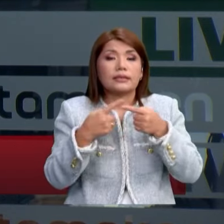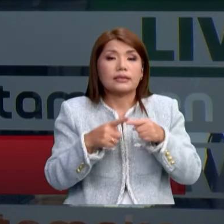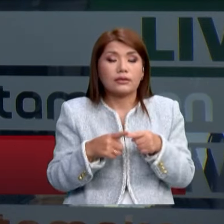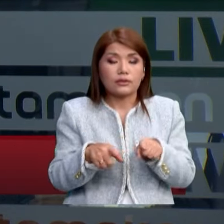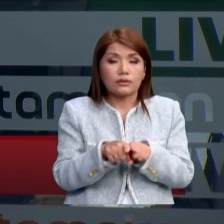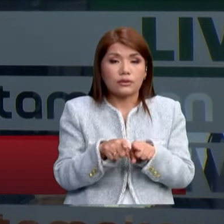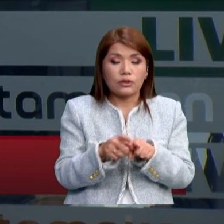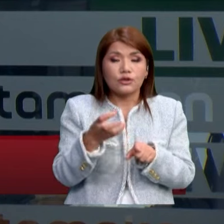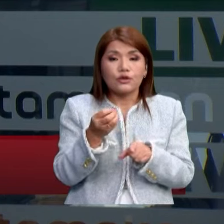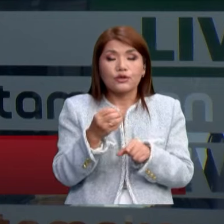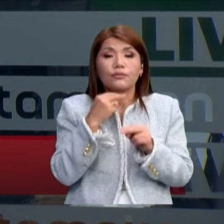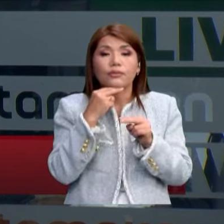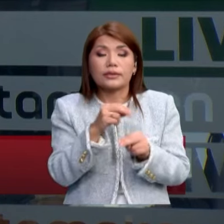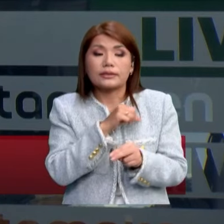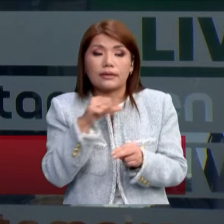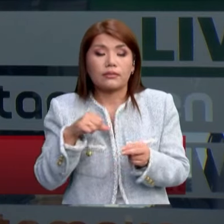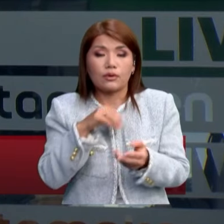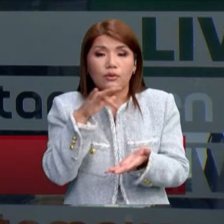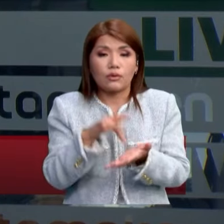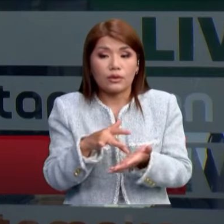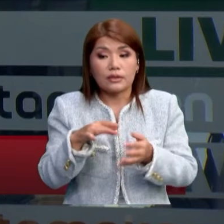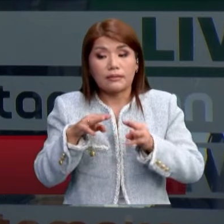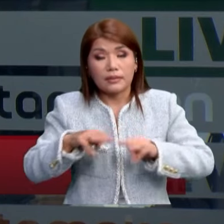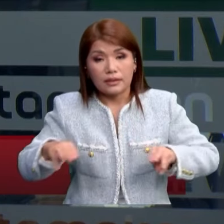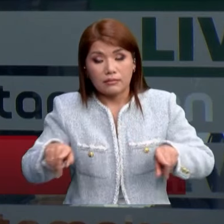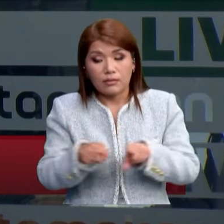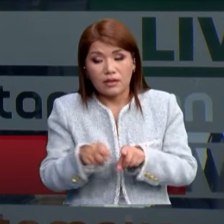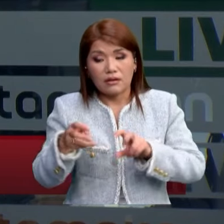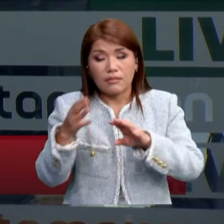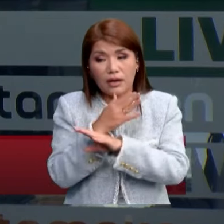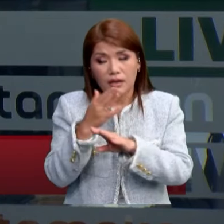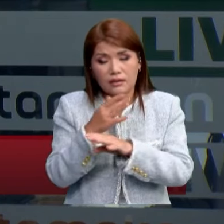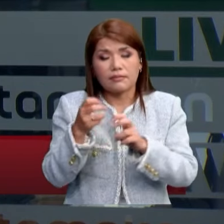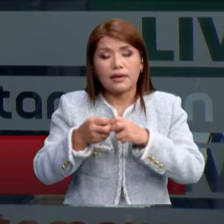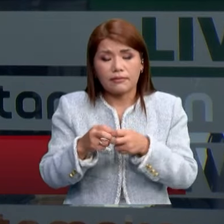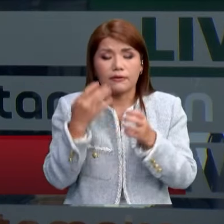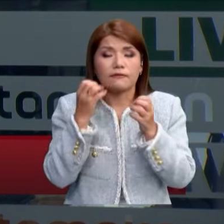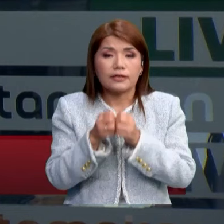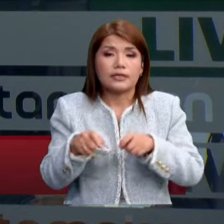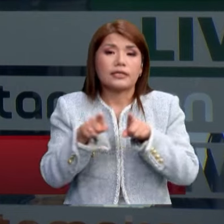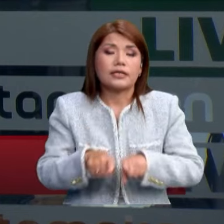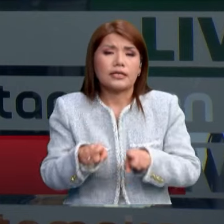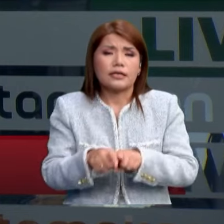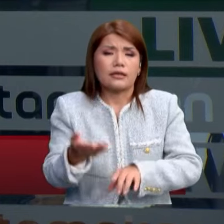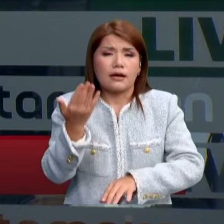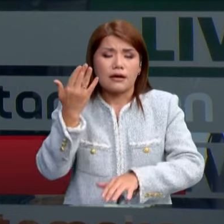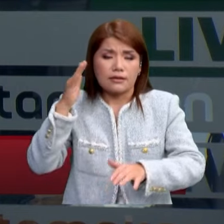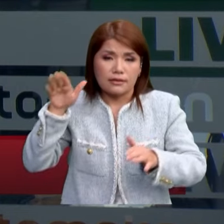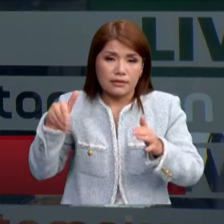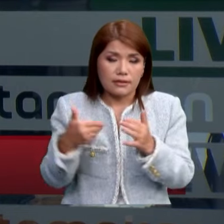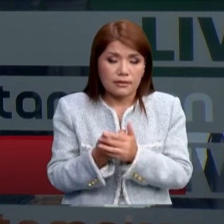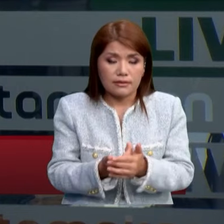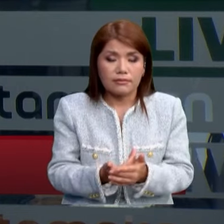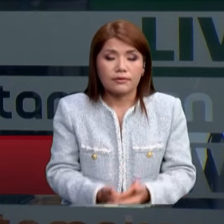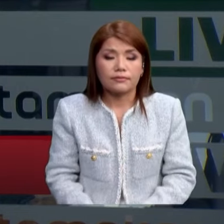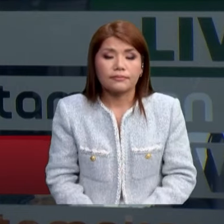Без внимания не остался и сам город Металлургов, где экологические проблемы не теряют своей актуальности десятилетиями. Тему продолжит